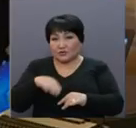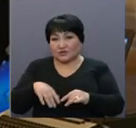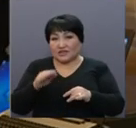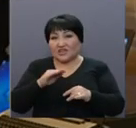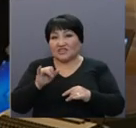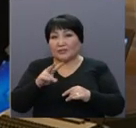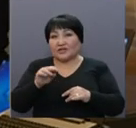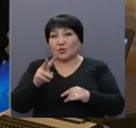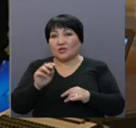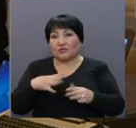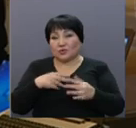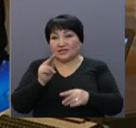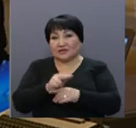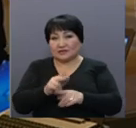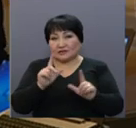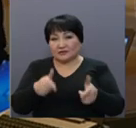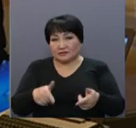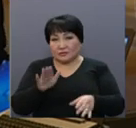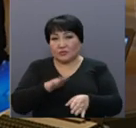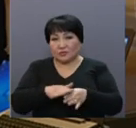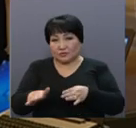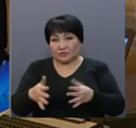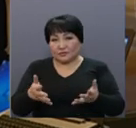кінәсін толықтай мойындаған.